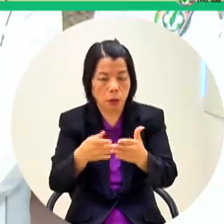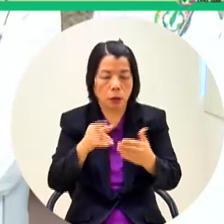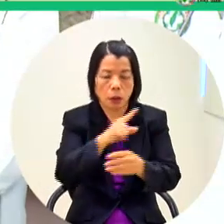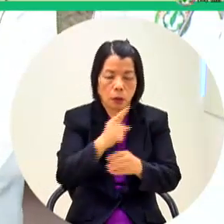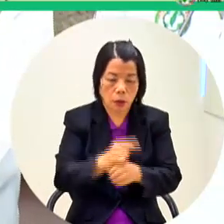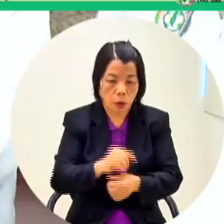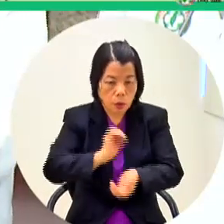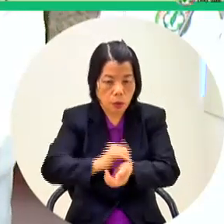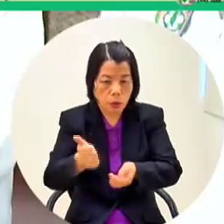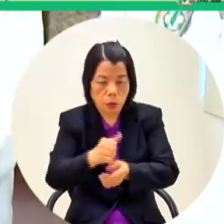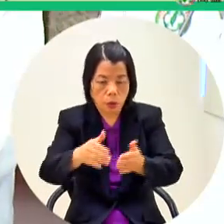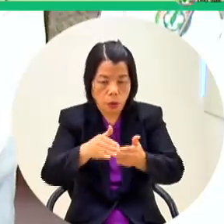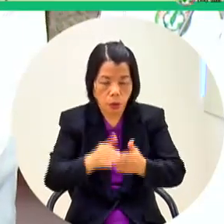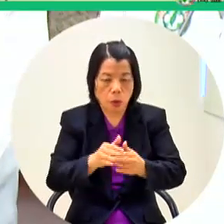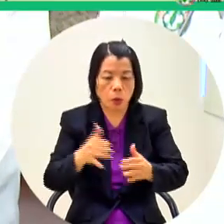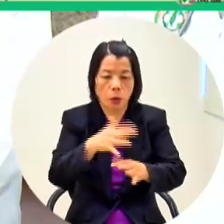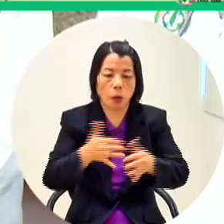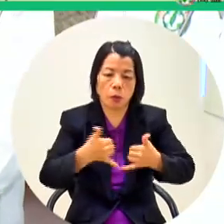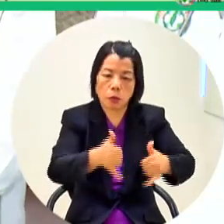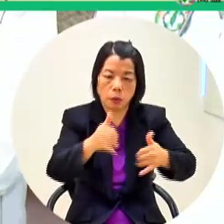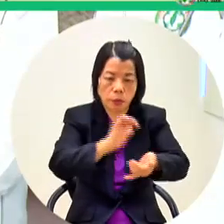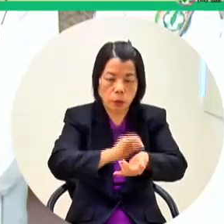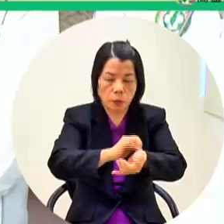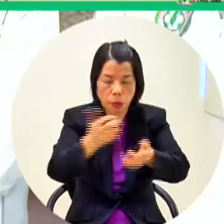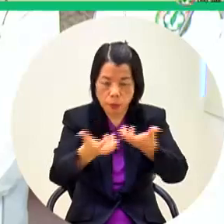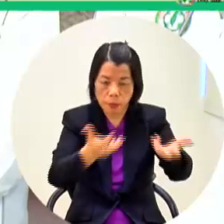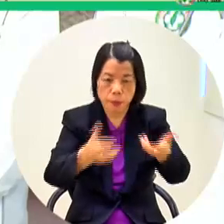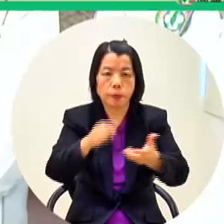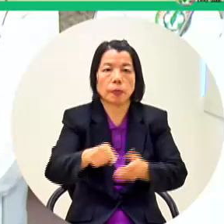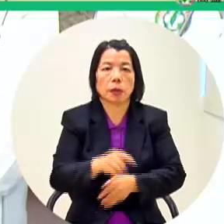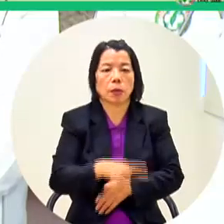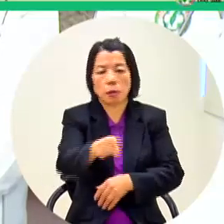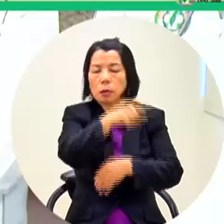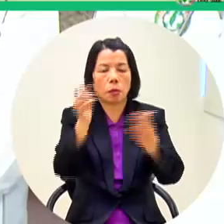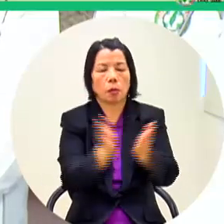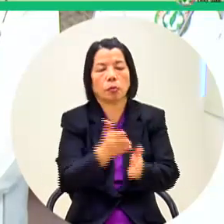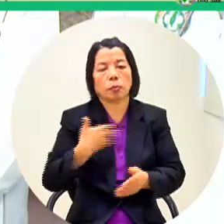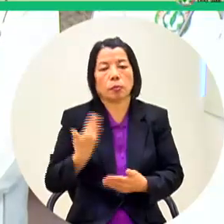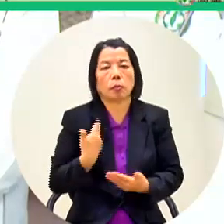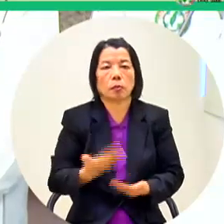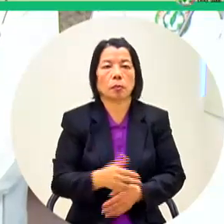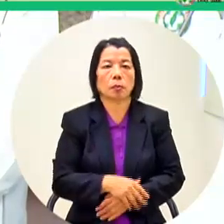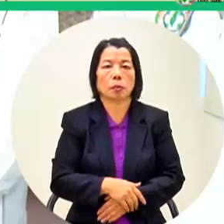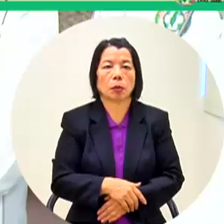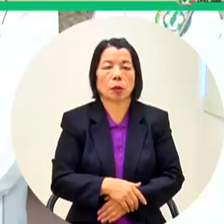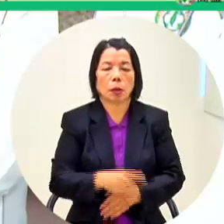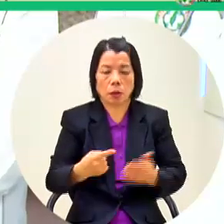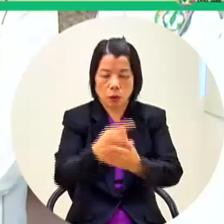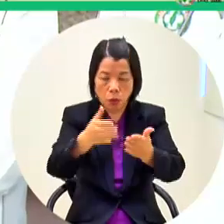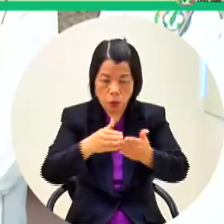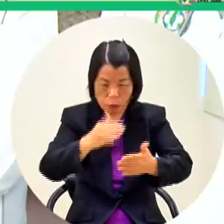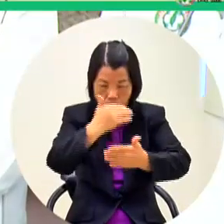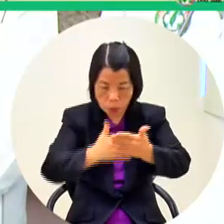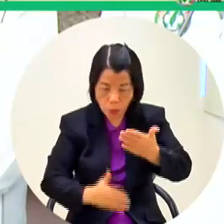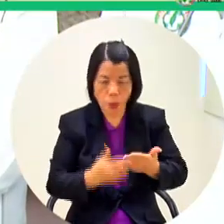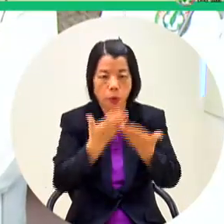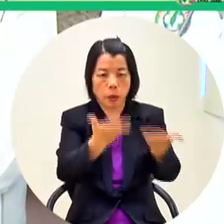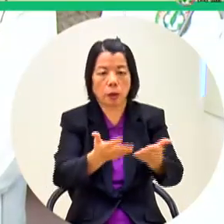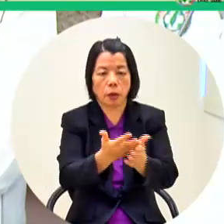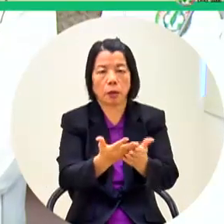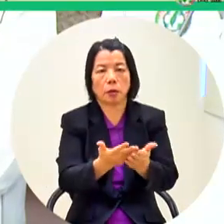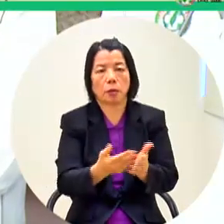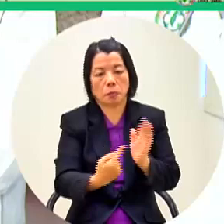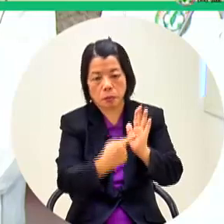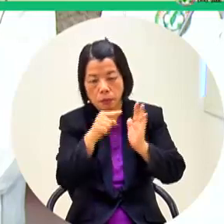有通报定义，有疾病分类。我知道你都不知道了，所以我列给你看。如果有这些症状